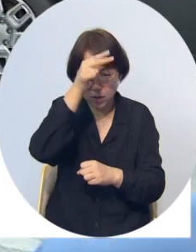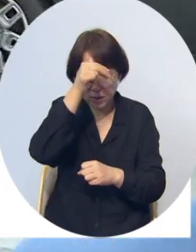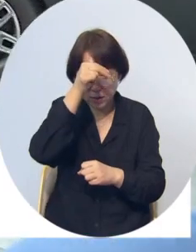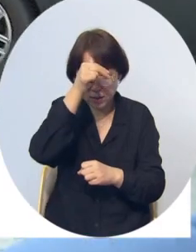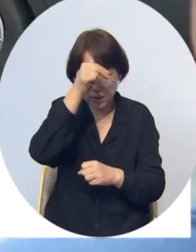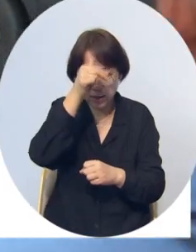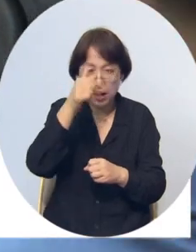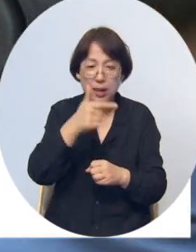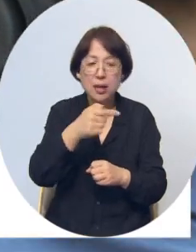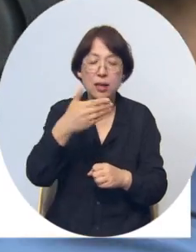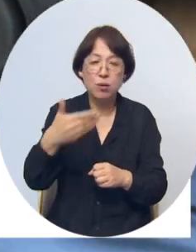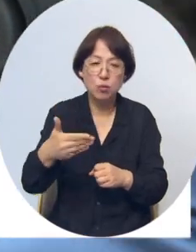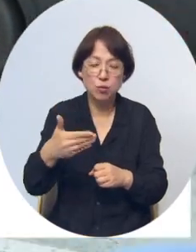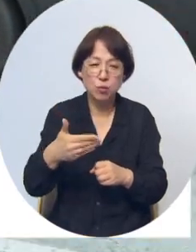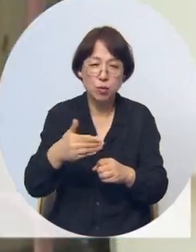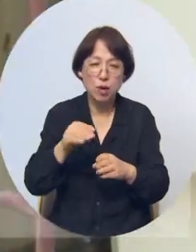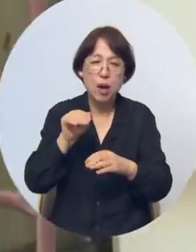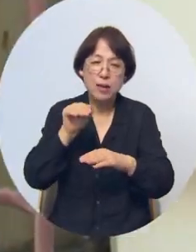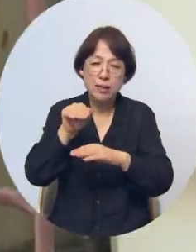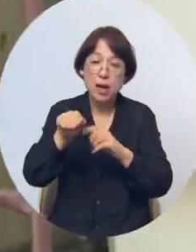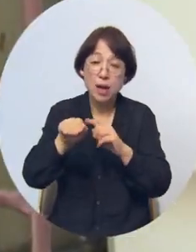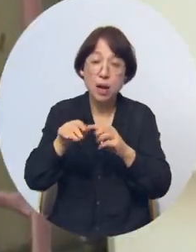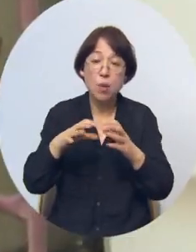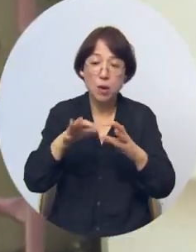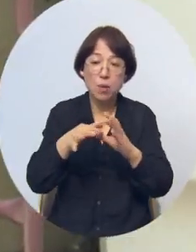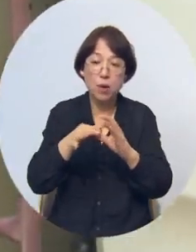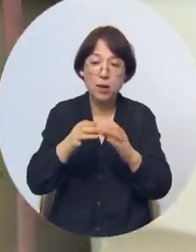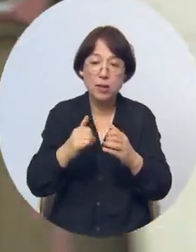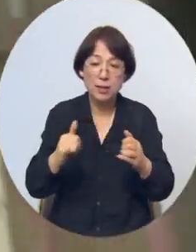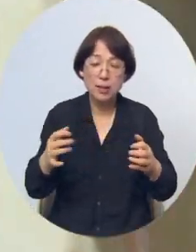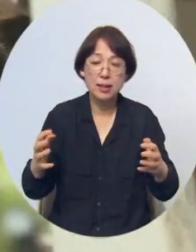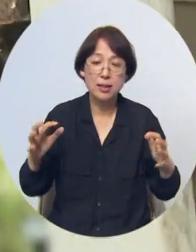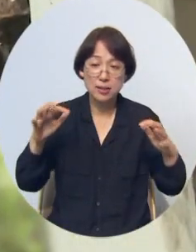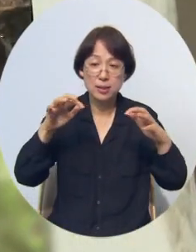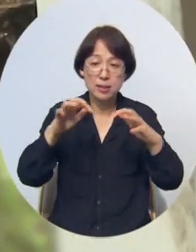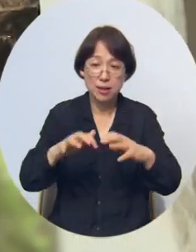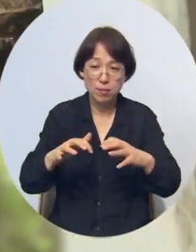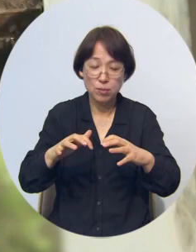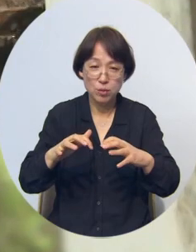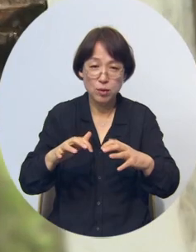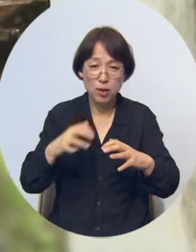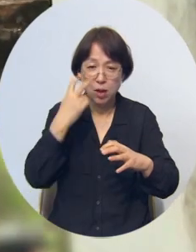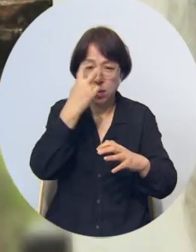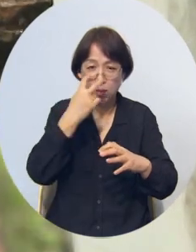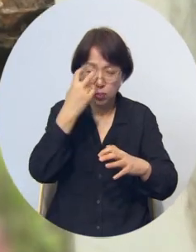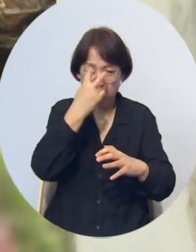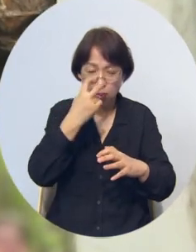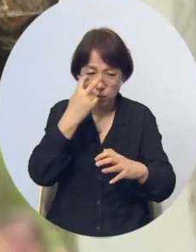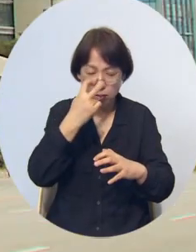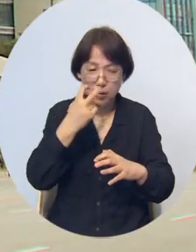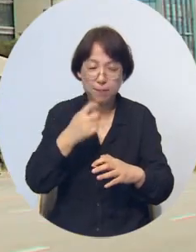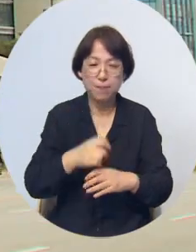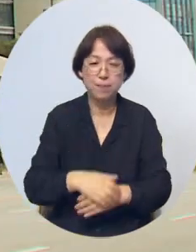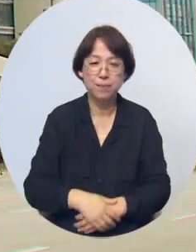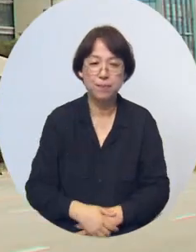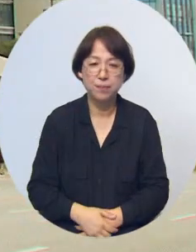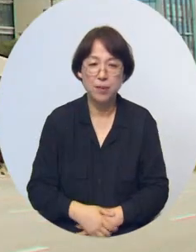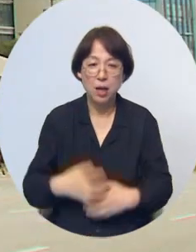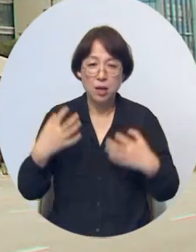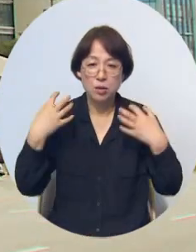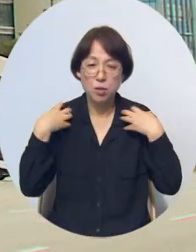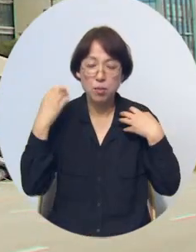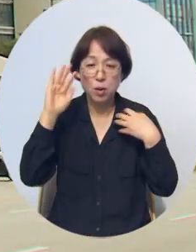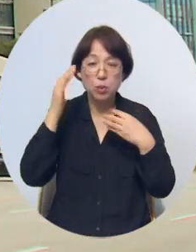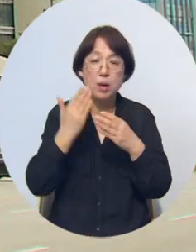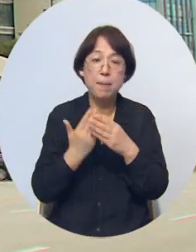참석해 감식에 참여했습니다 감식 팀은 주요 부품을 확보해 관련성을 조사할 계획입니다 정부가 최근